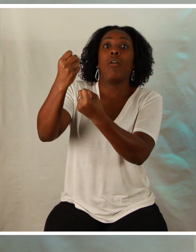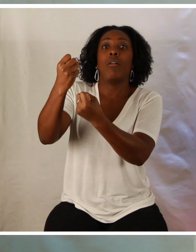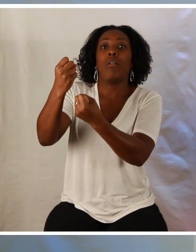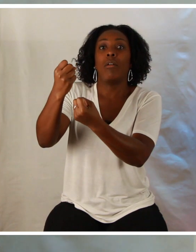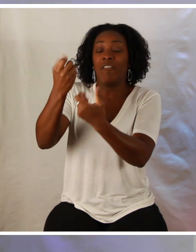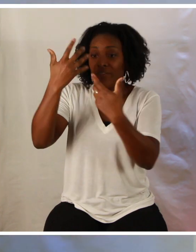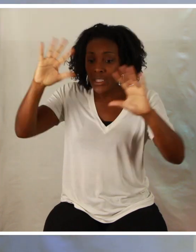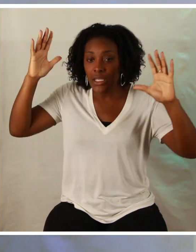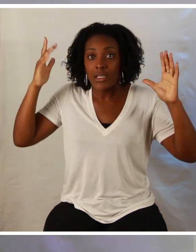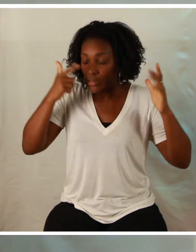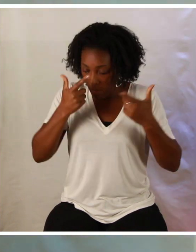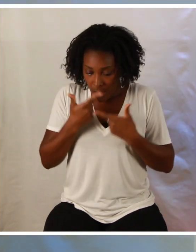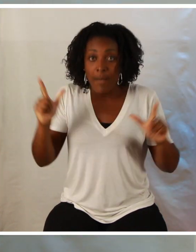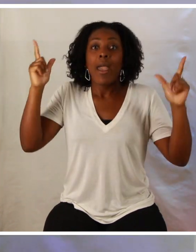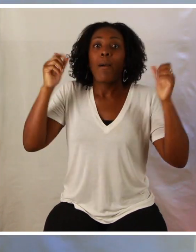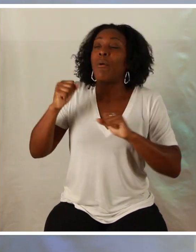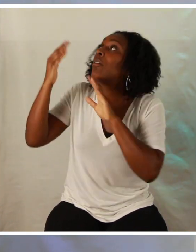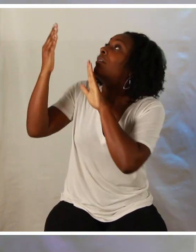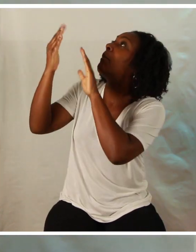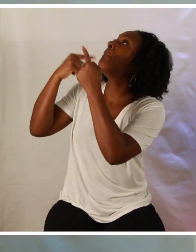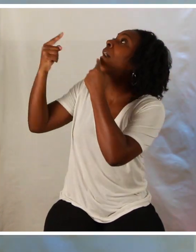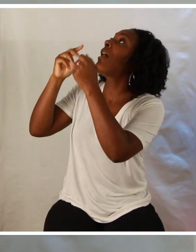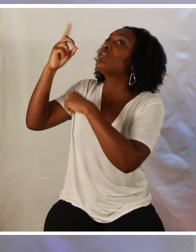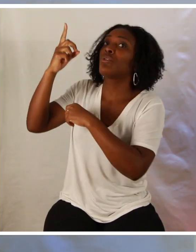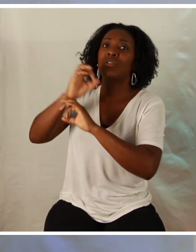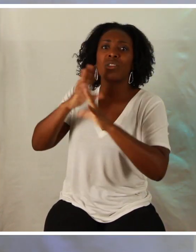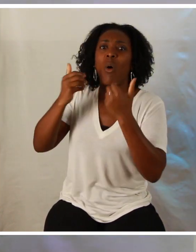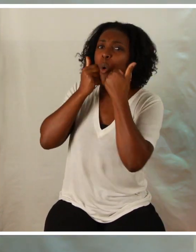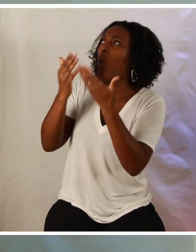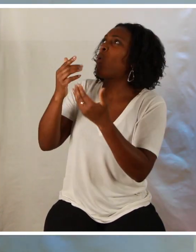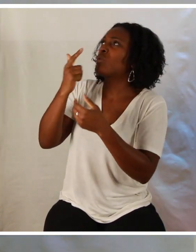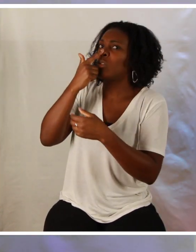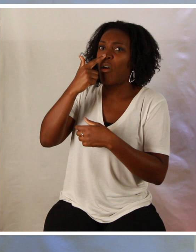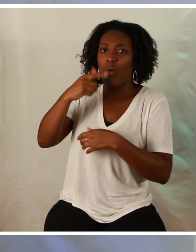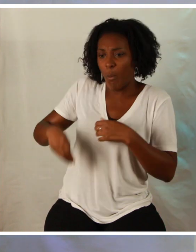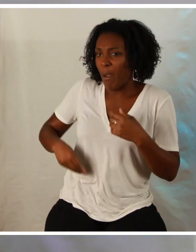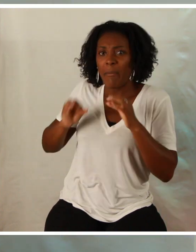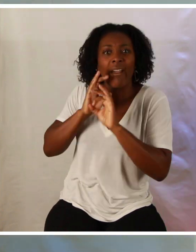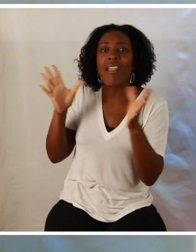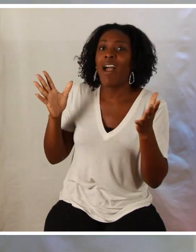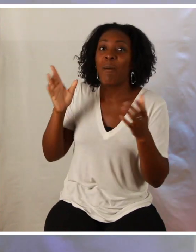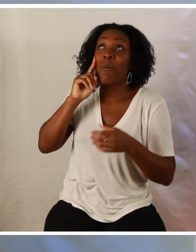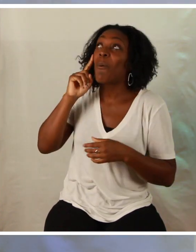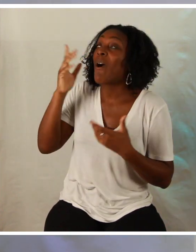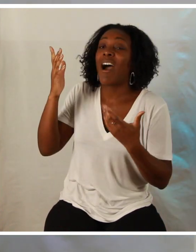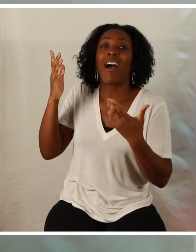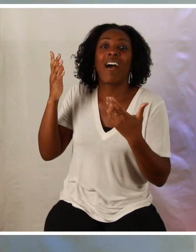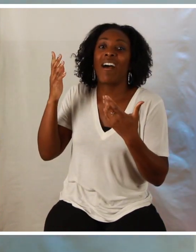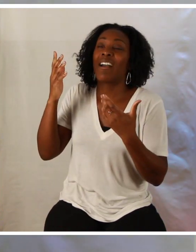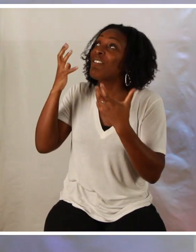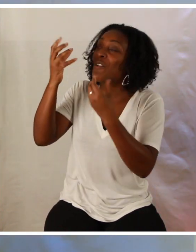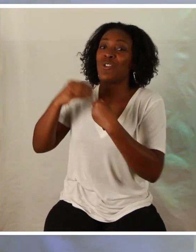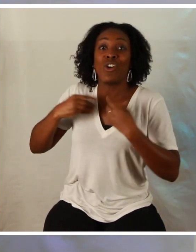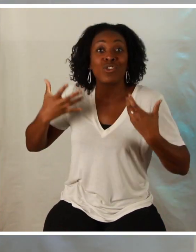puisses t'adresser à Dieu librement, sans culpabilité, sans honte, sans crainte, parce que Dieu veut